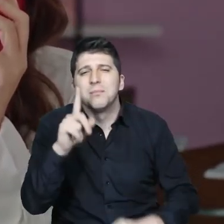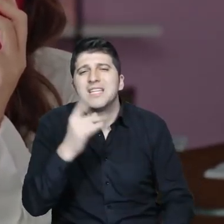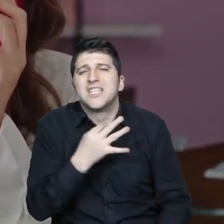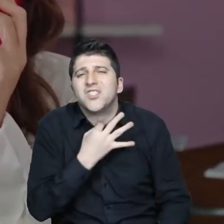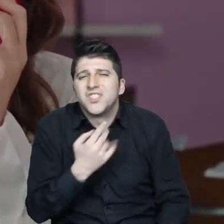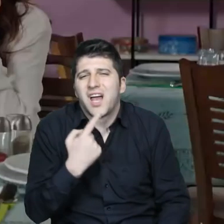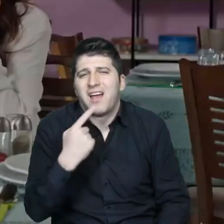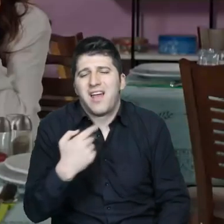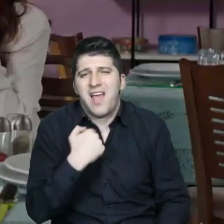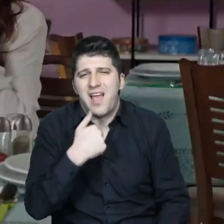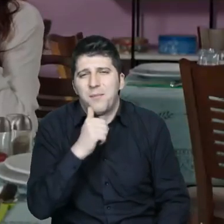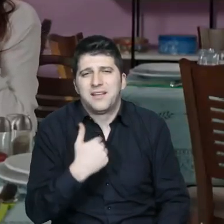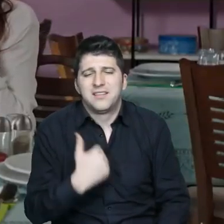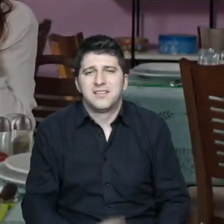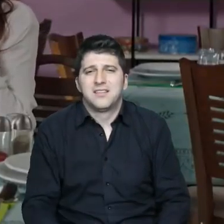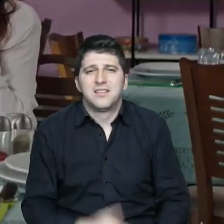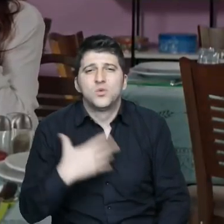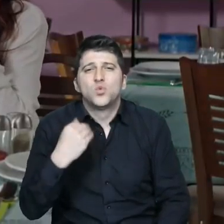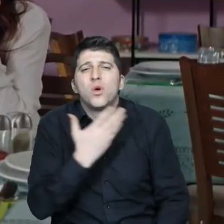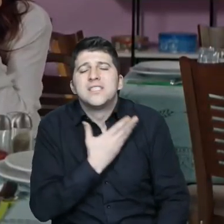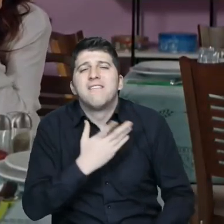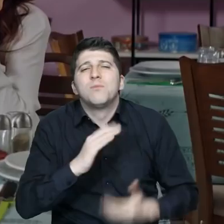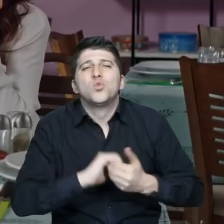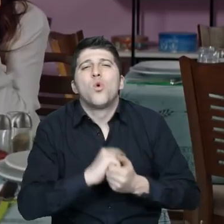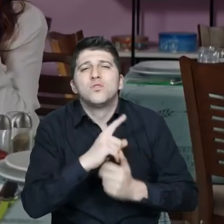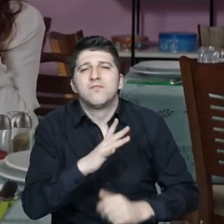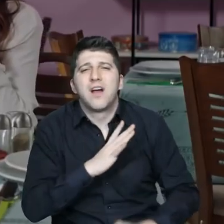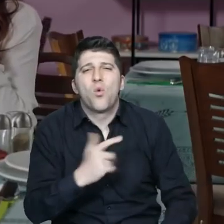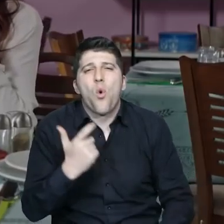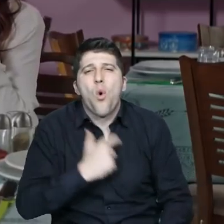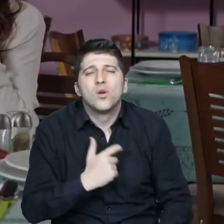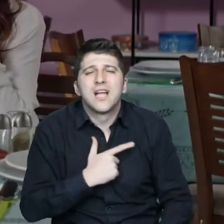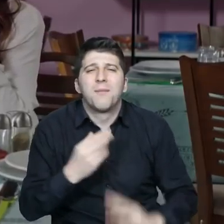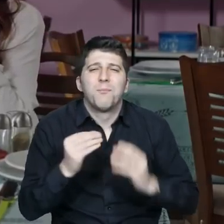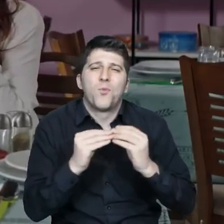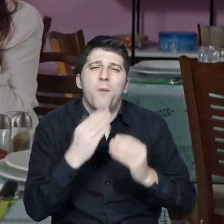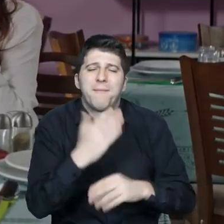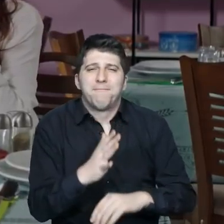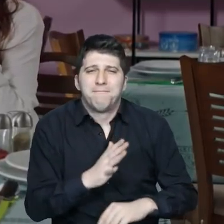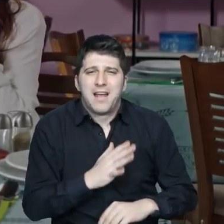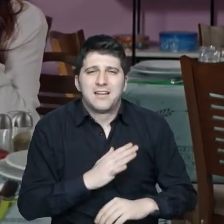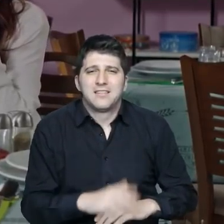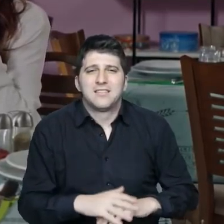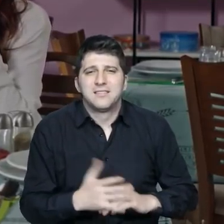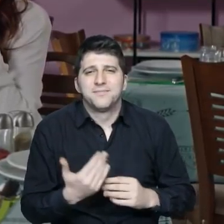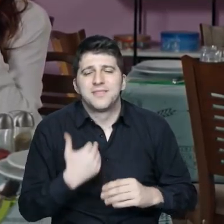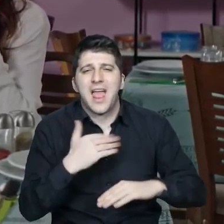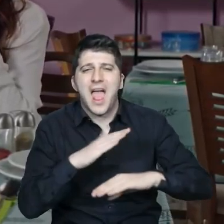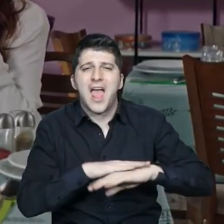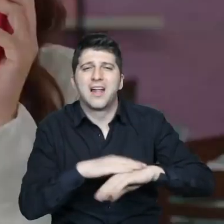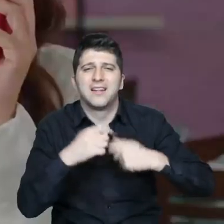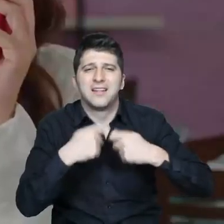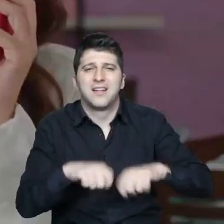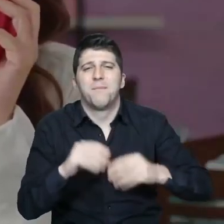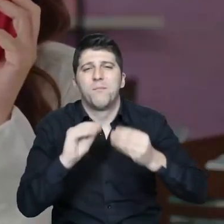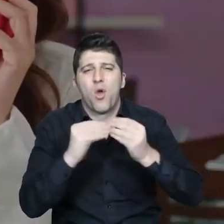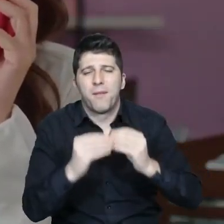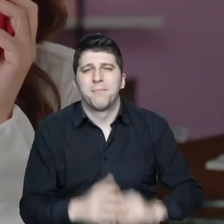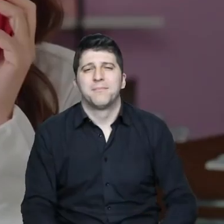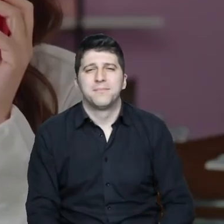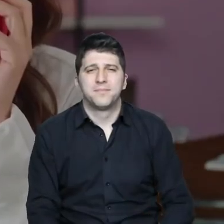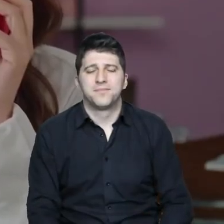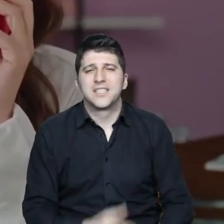bir şey rica edeceğim de. Benim çok sevdiğim bir dostum var. Özel de bir durumu var. Yani elinden de sakatlanmış.